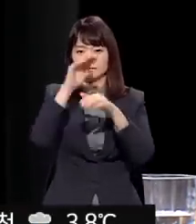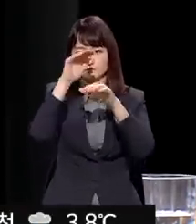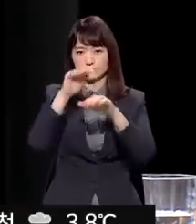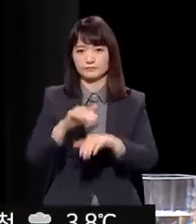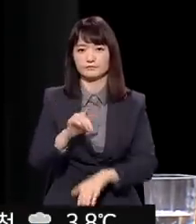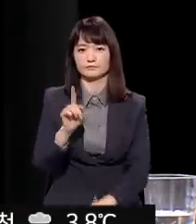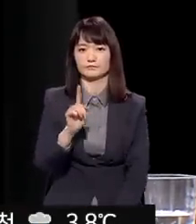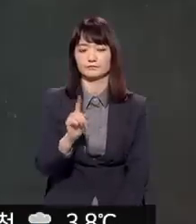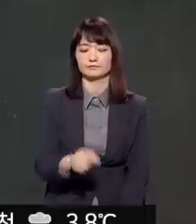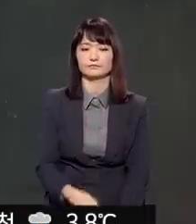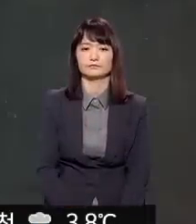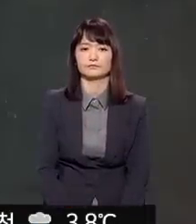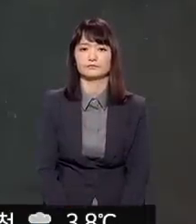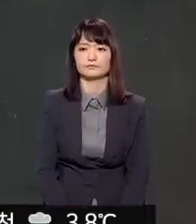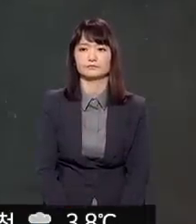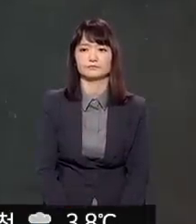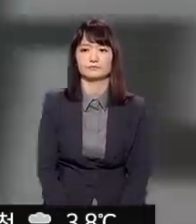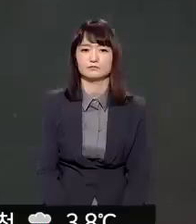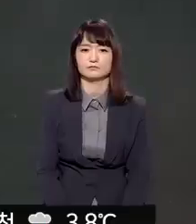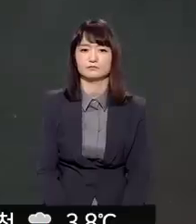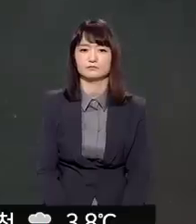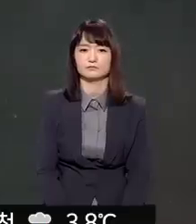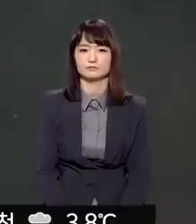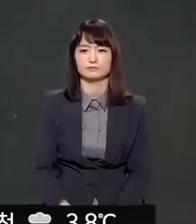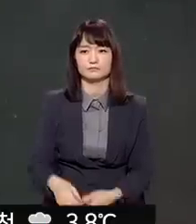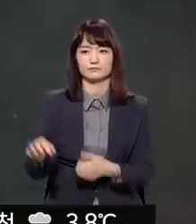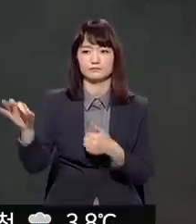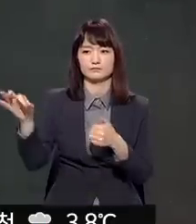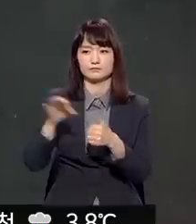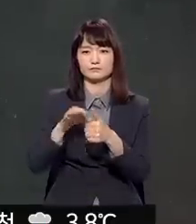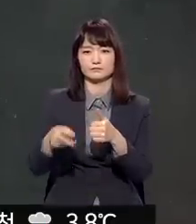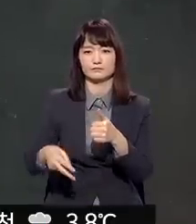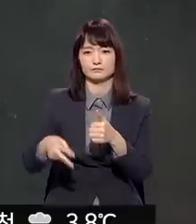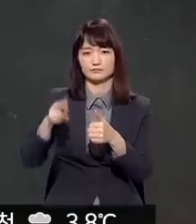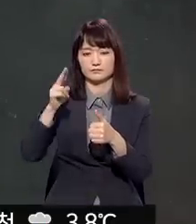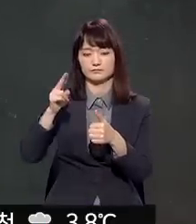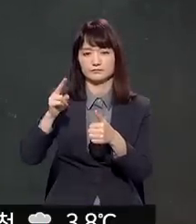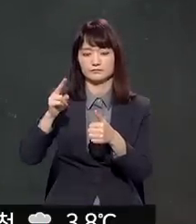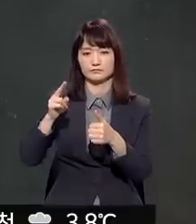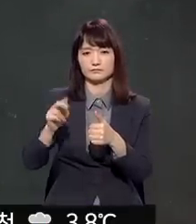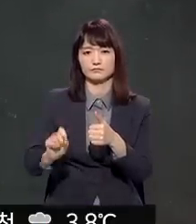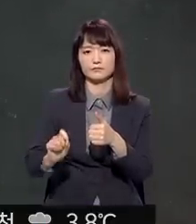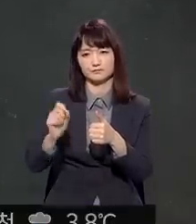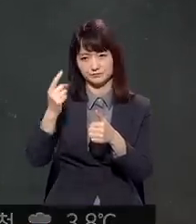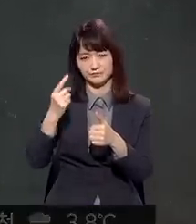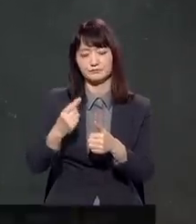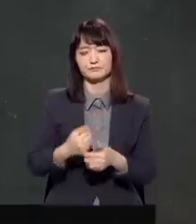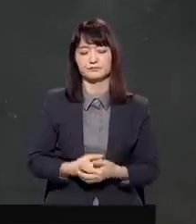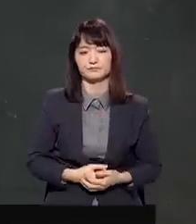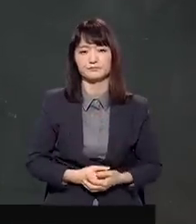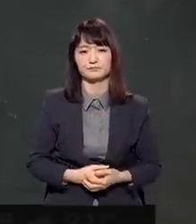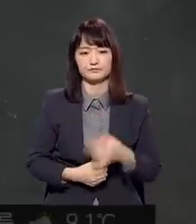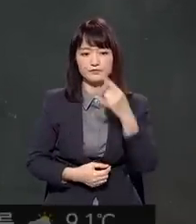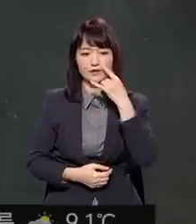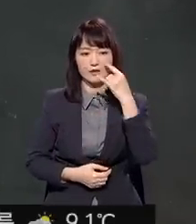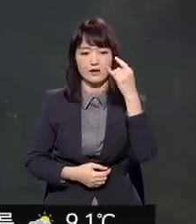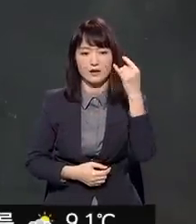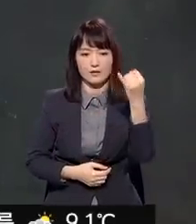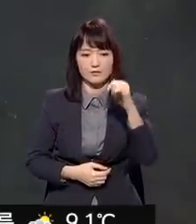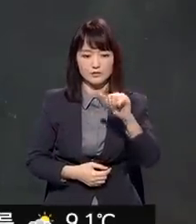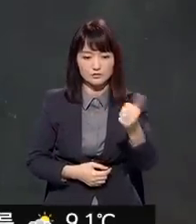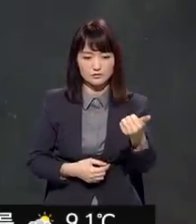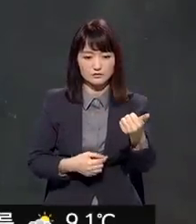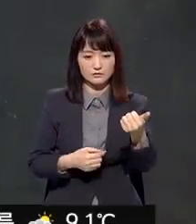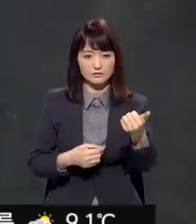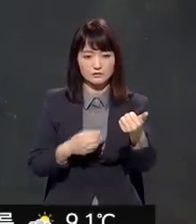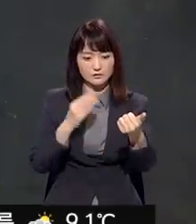짚어봅니다. 자, 연금 때문에 연금 때문에 어머니 시신을